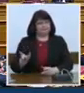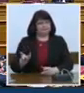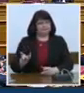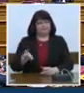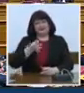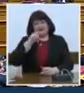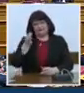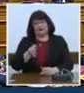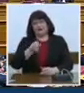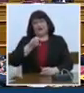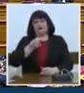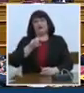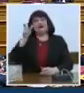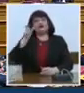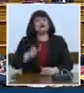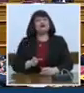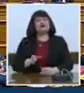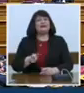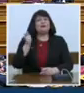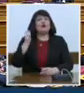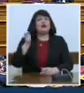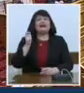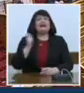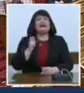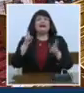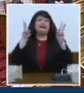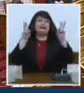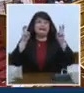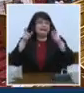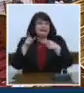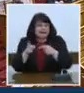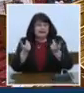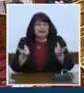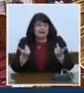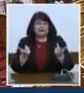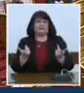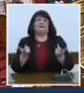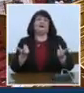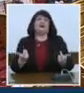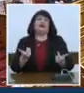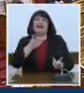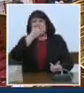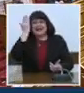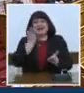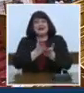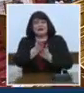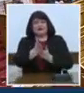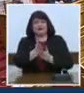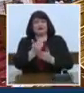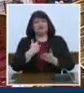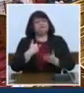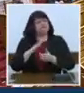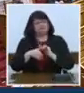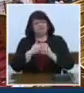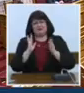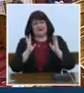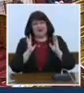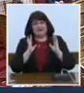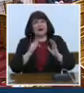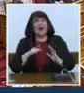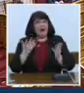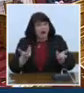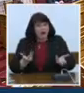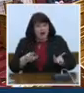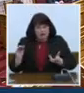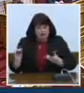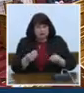ήθος του. Δεν θα μας ενδιέφερε και δεν θα με ενδιέφερε ιδιαίτερα αν δεν προέκυπταν σε αυτό